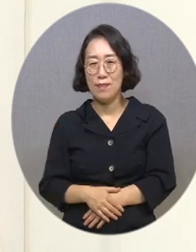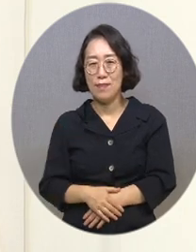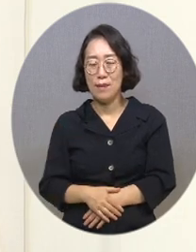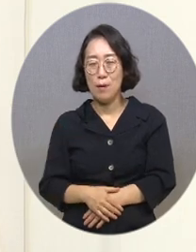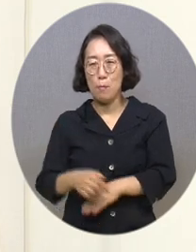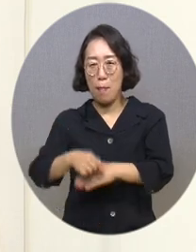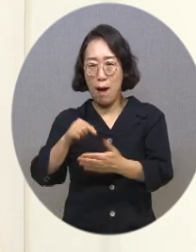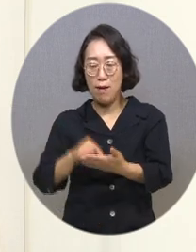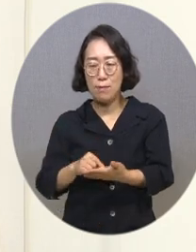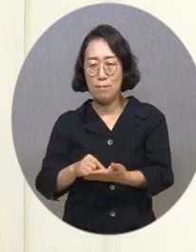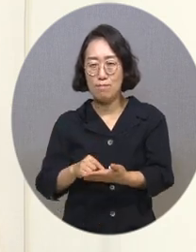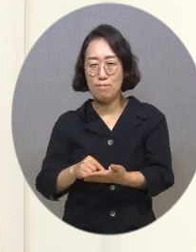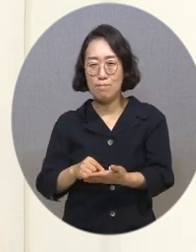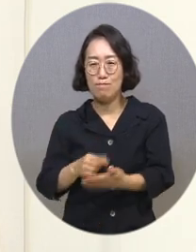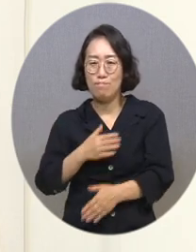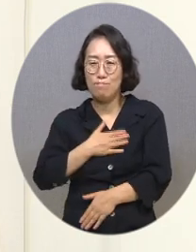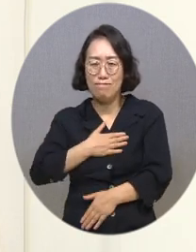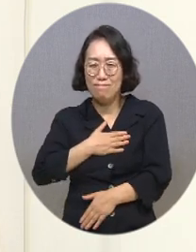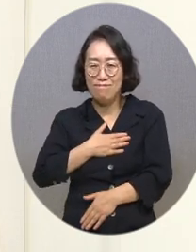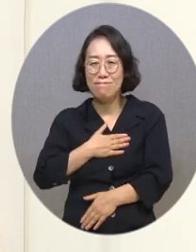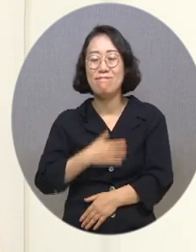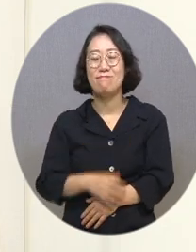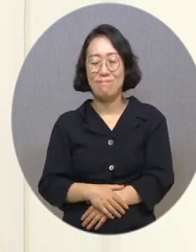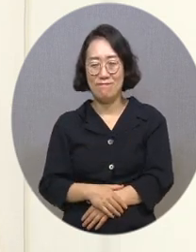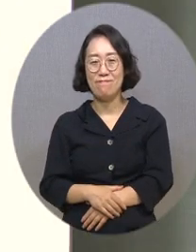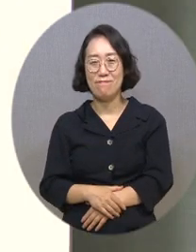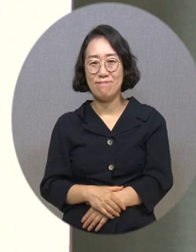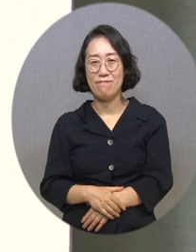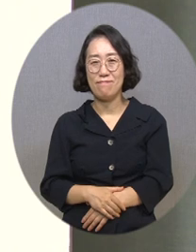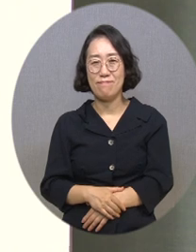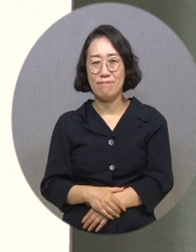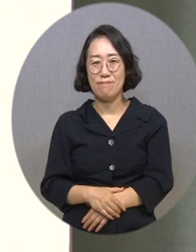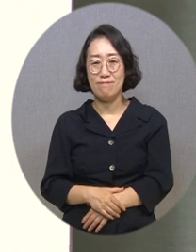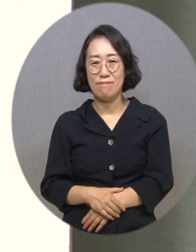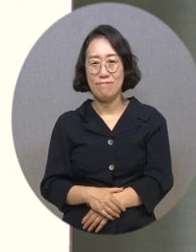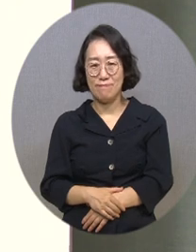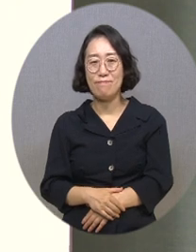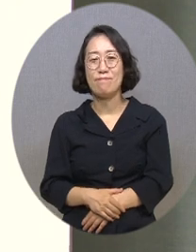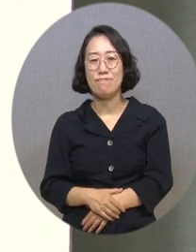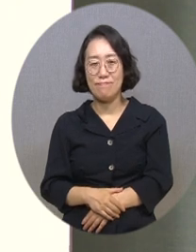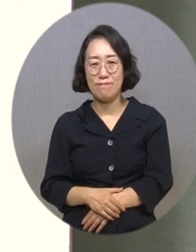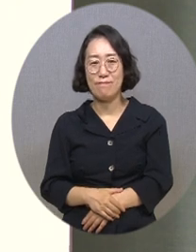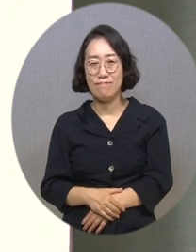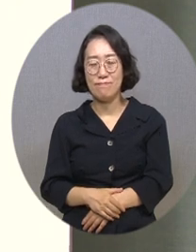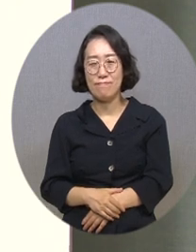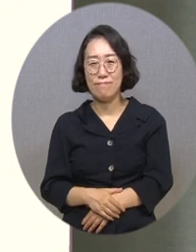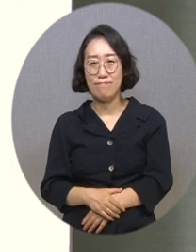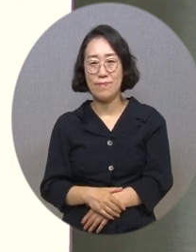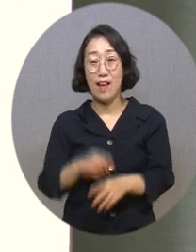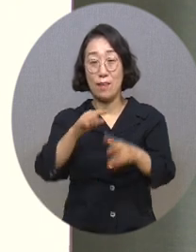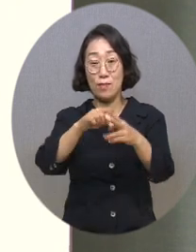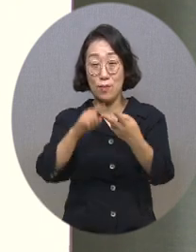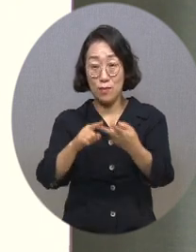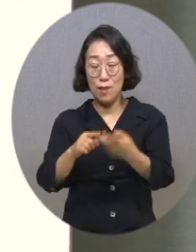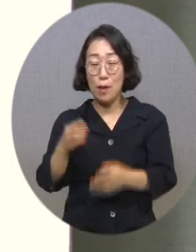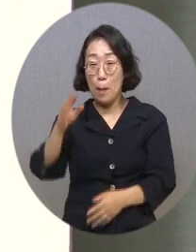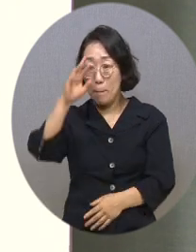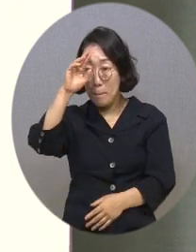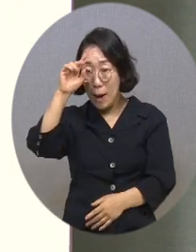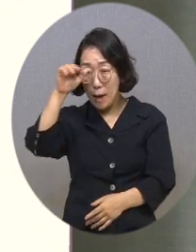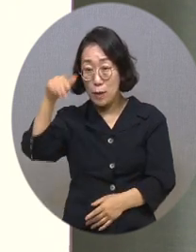뭔가 마음이 뭉클하다라는 생각도 들었습니다. 네. 전반부와 후반부에 우리